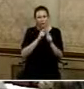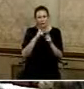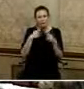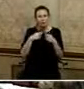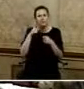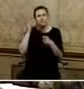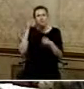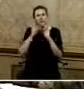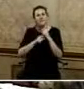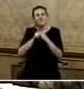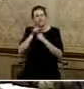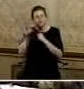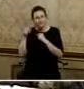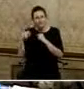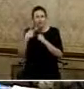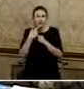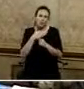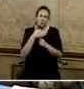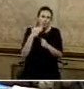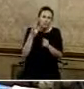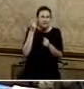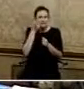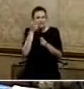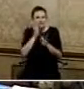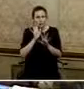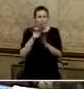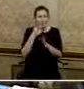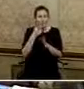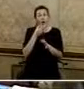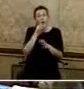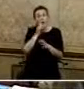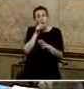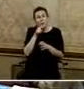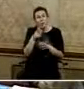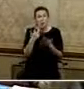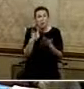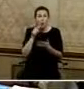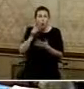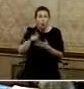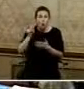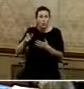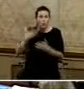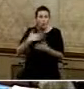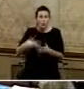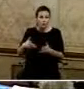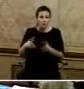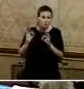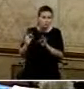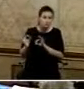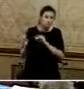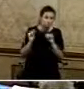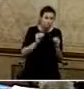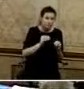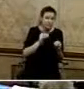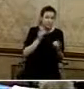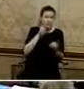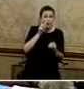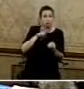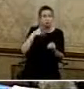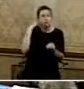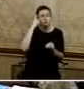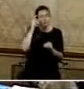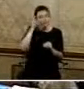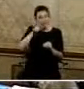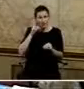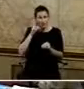sa sveučilištem, dosta je to sumnjivo i pitanje je koliko će se tamo pripadnika znanstvene